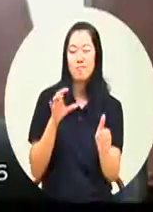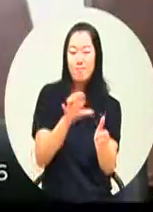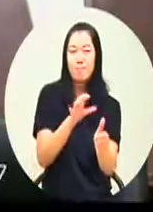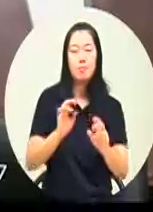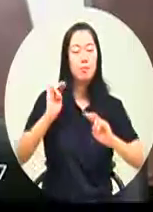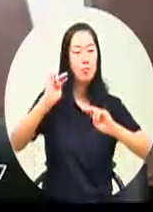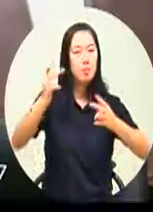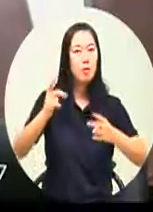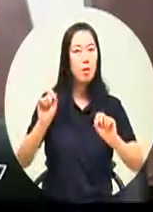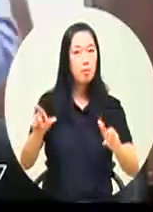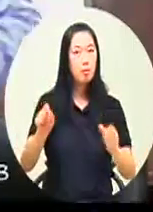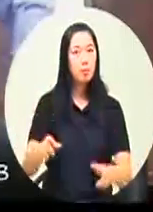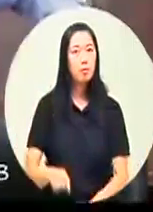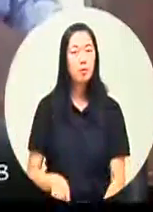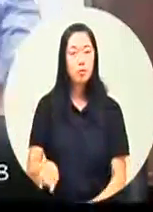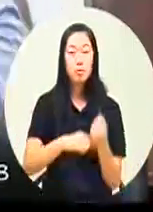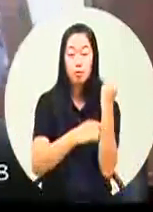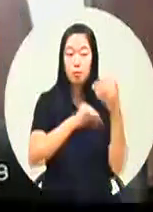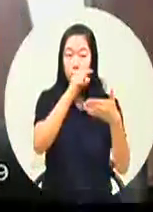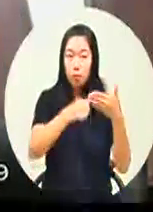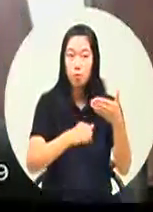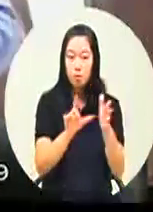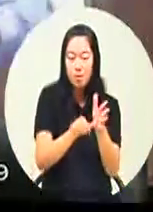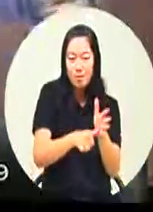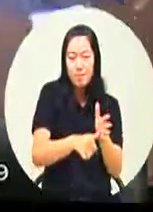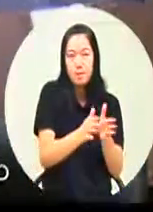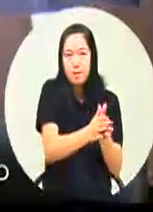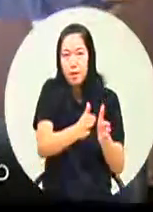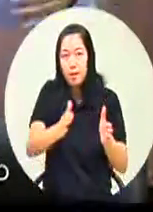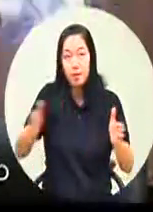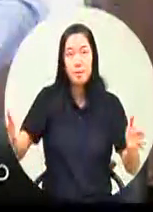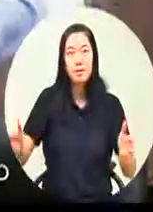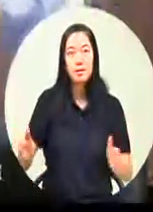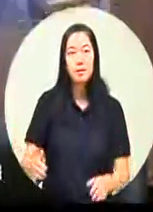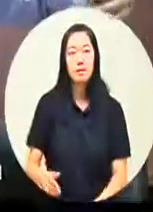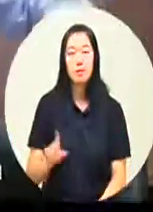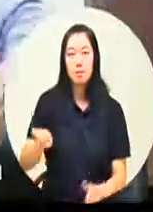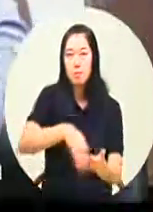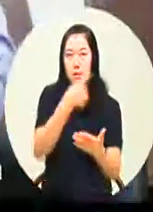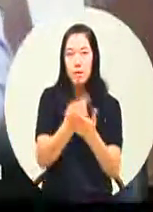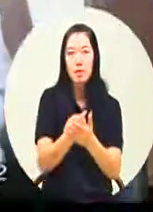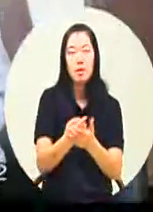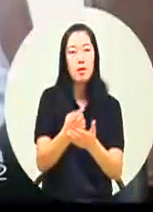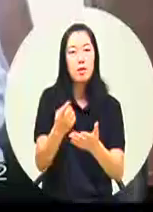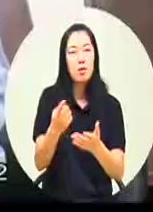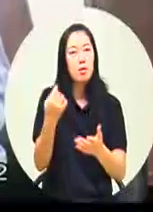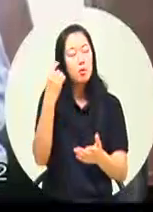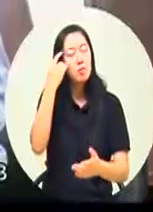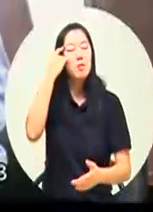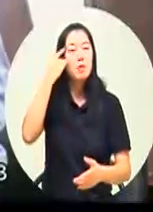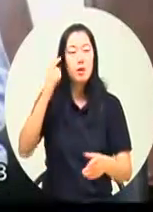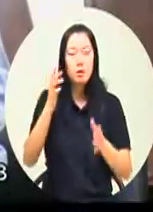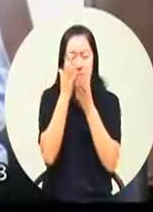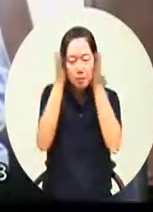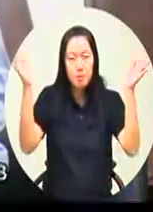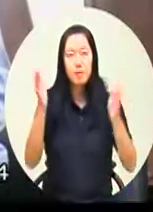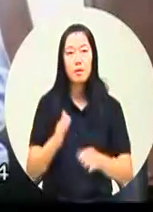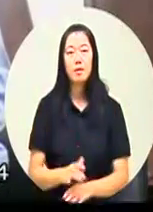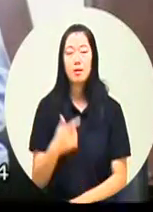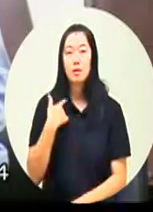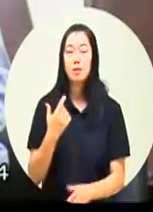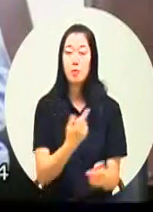那大家从把那个时间轴放宽一点，把那个整个舞台放大一点的一个大家支